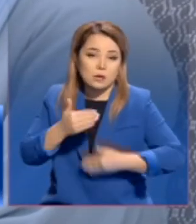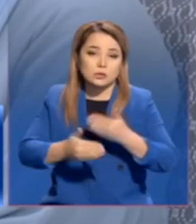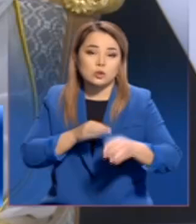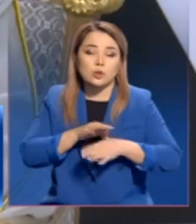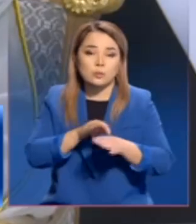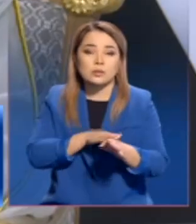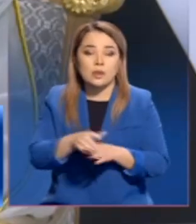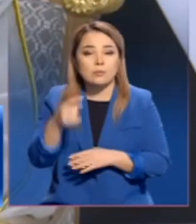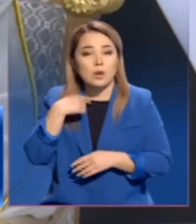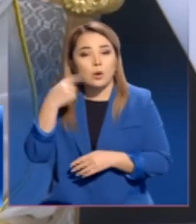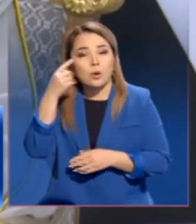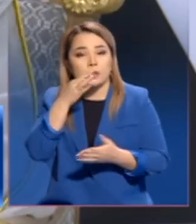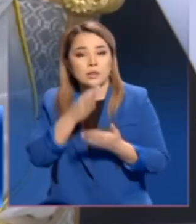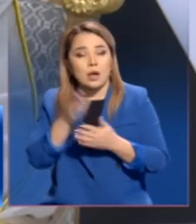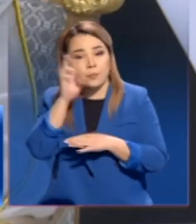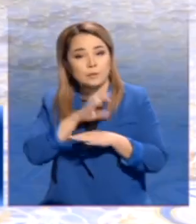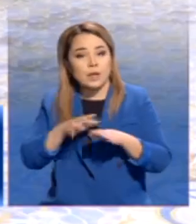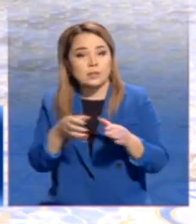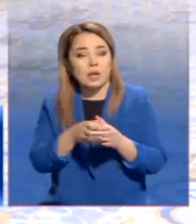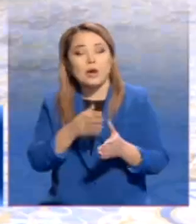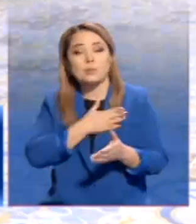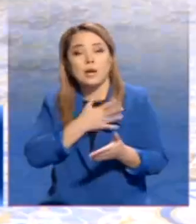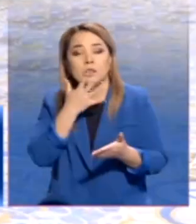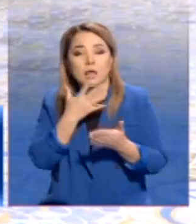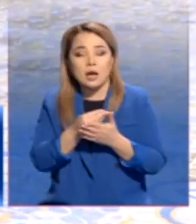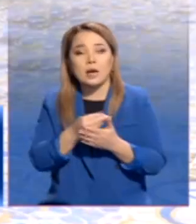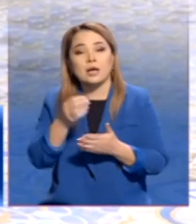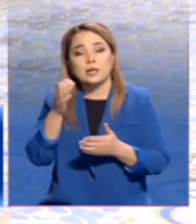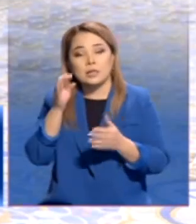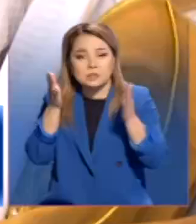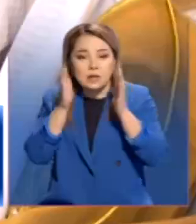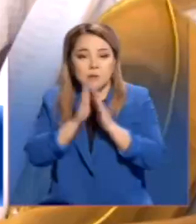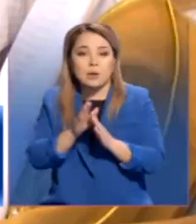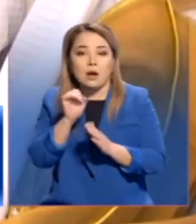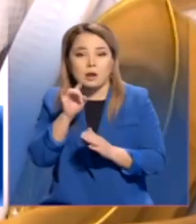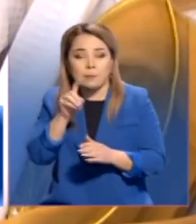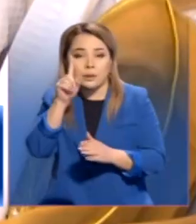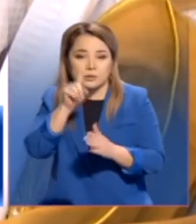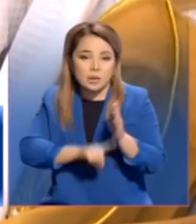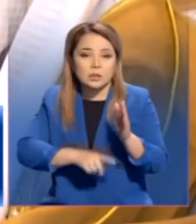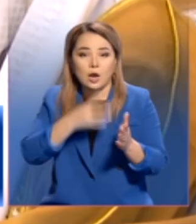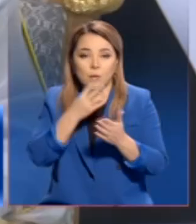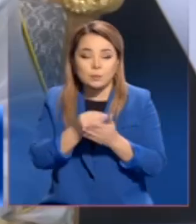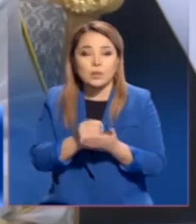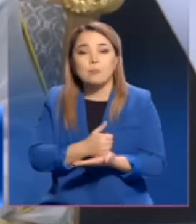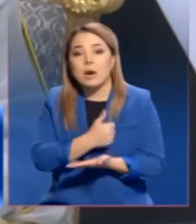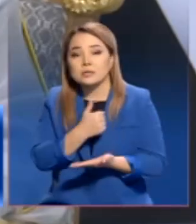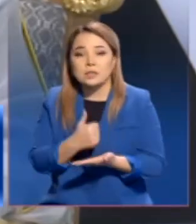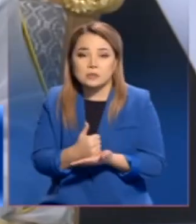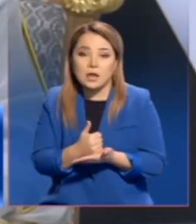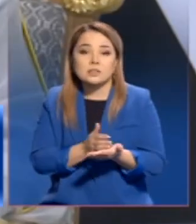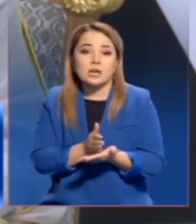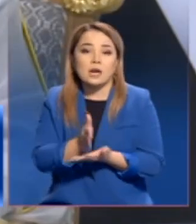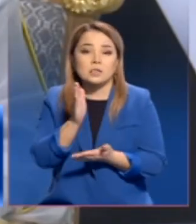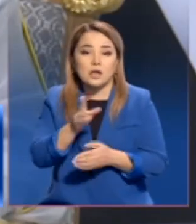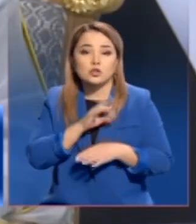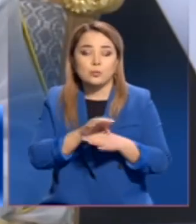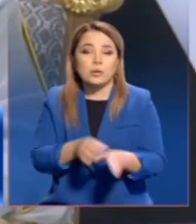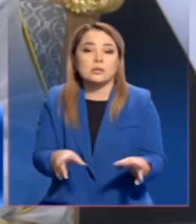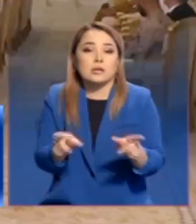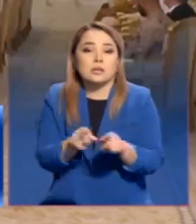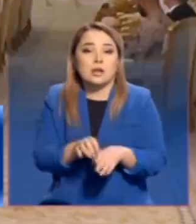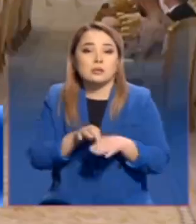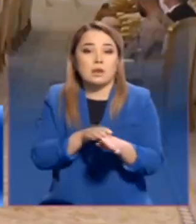мен ойлаймын. Әмірліктер біздің ислам және араб әлемдегі сенімді әрі басты стратегиялық